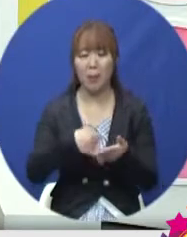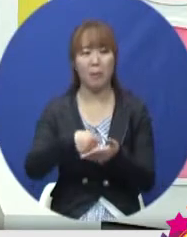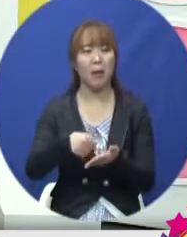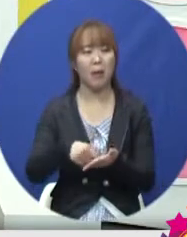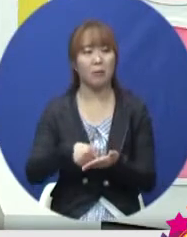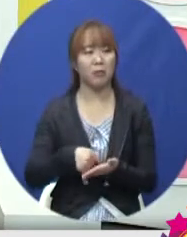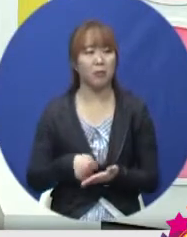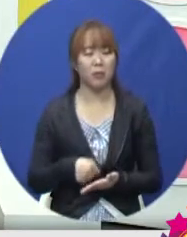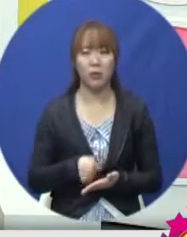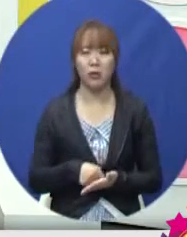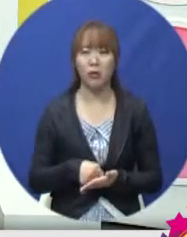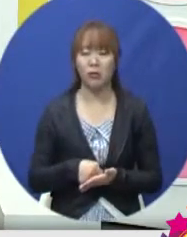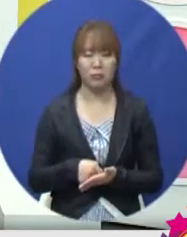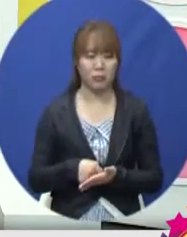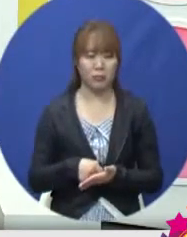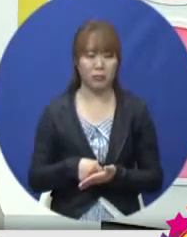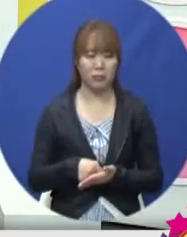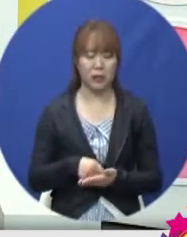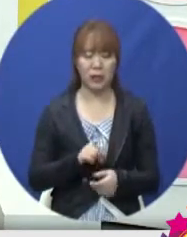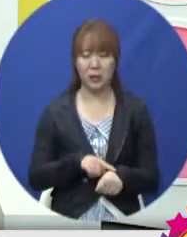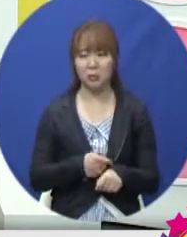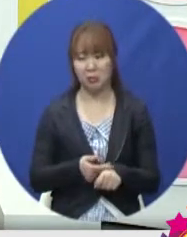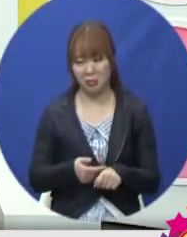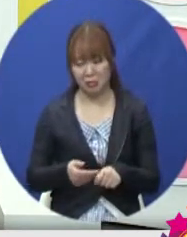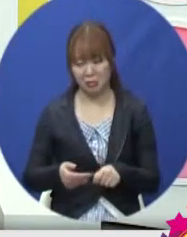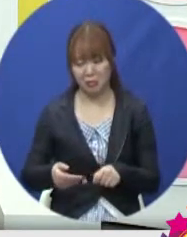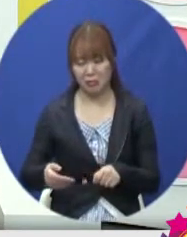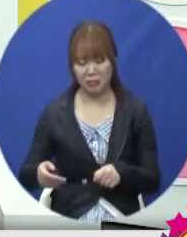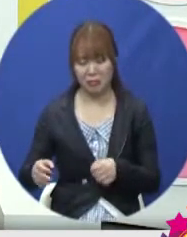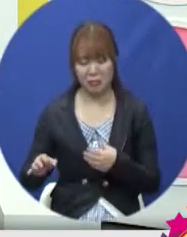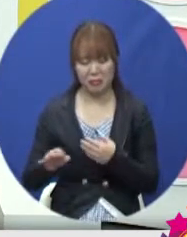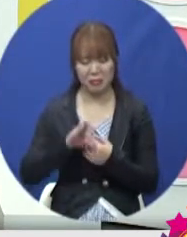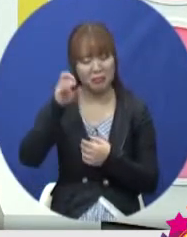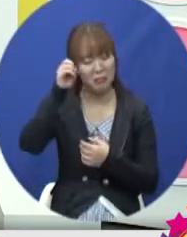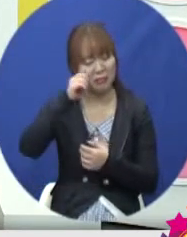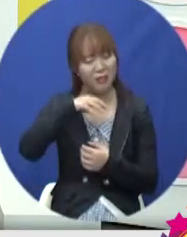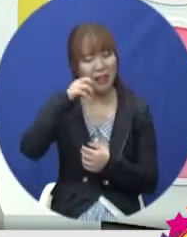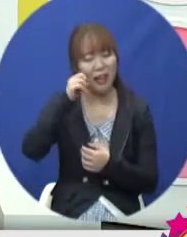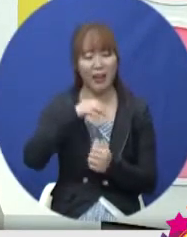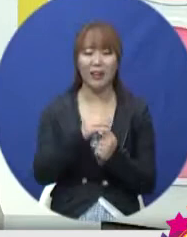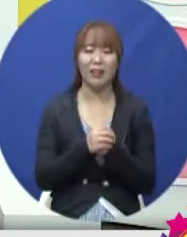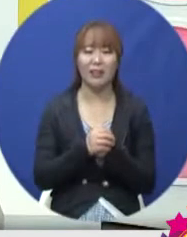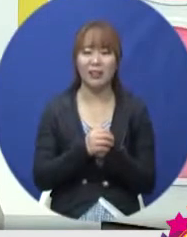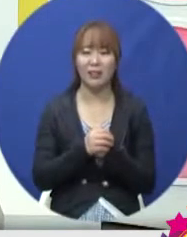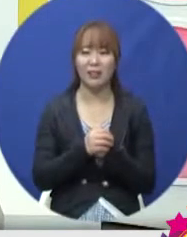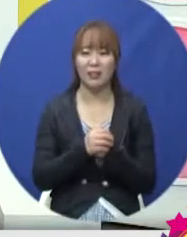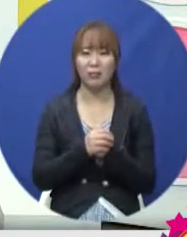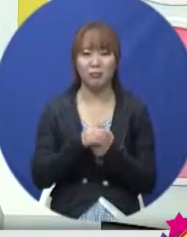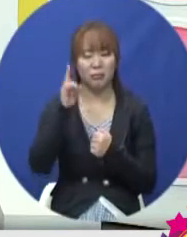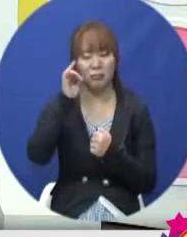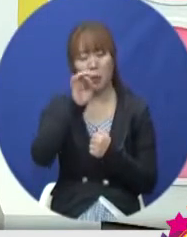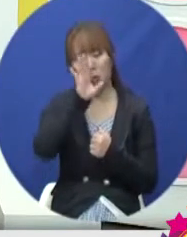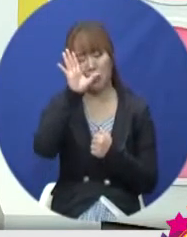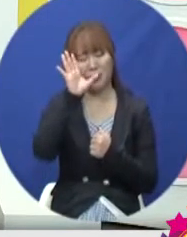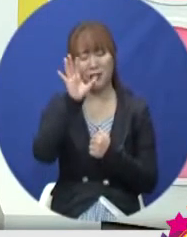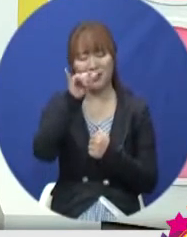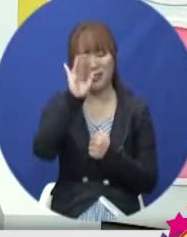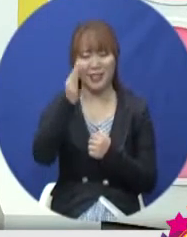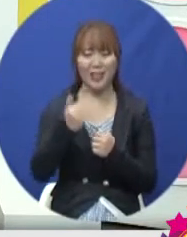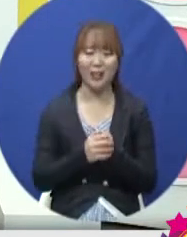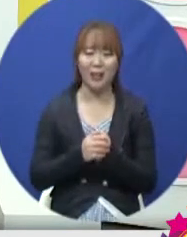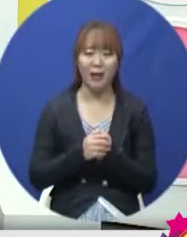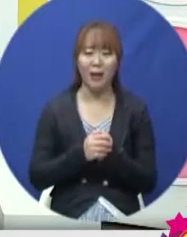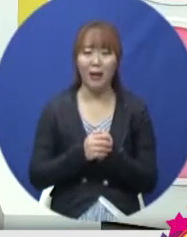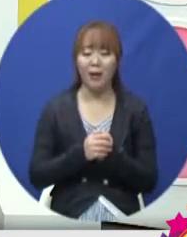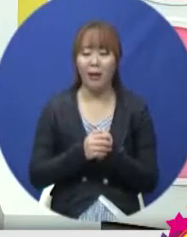써버리니까 그 시간 지나고 조금 있으면은 이게 맞다. 그냥 네. 그 생각이 안 나는 거예요. 그럼요. 예,